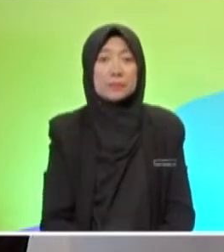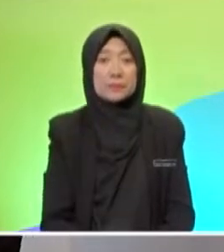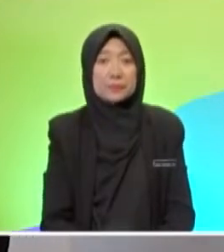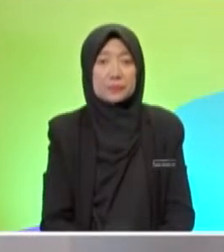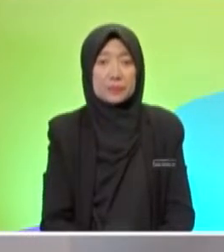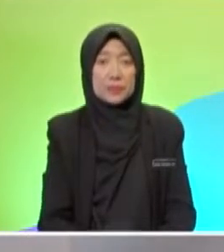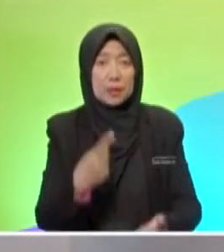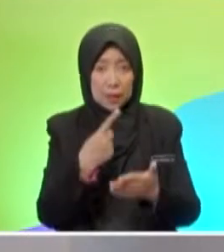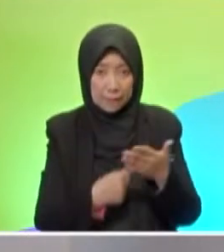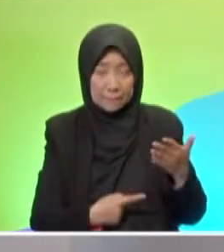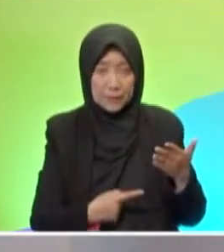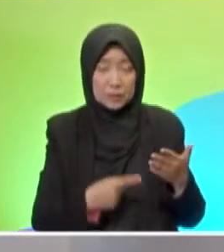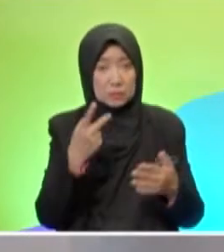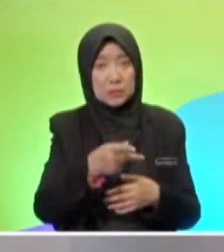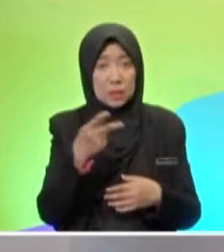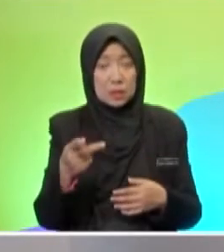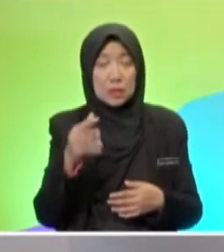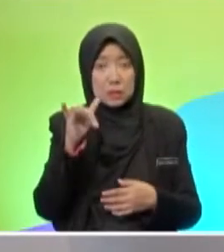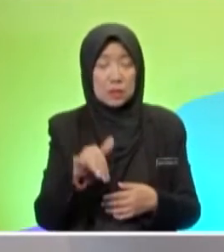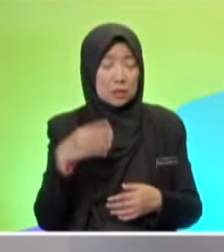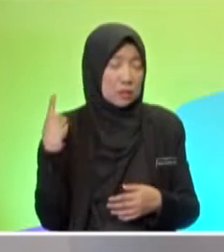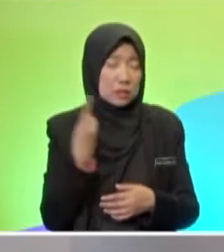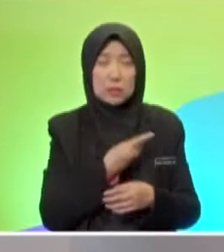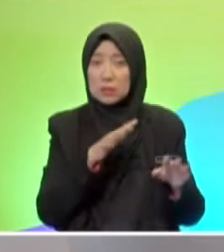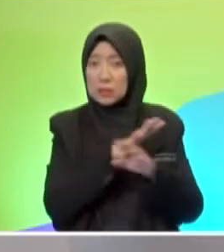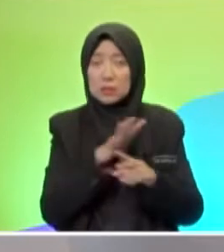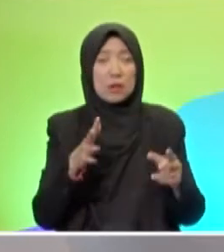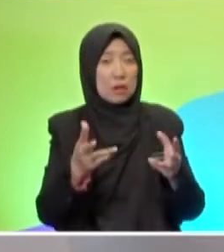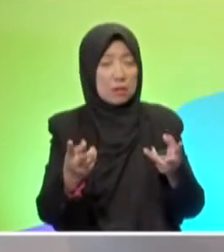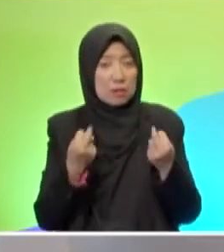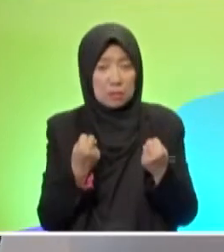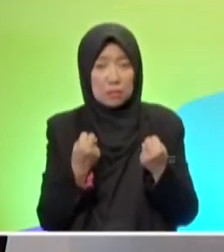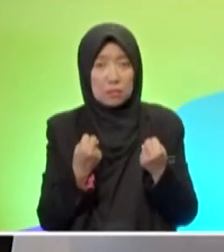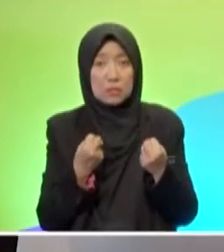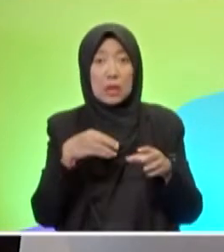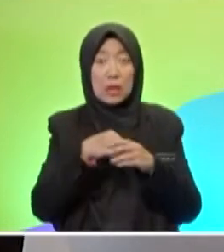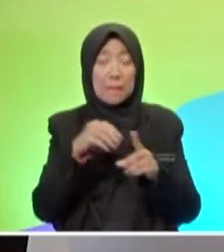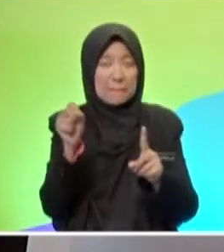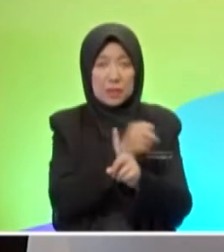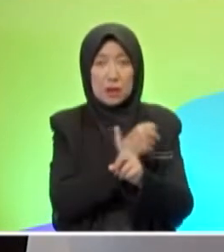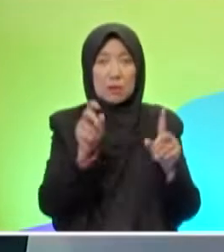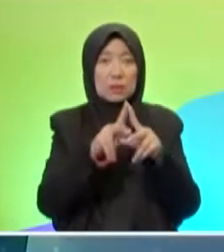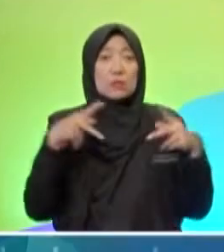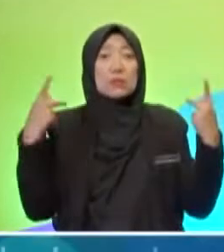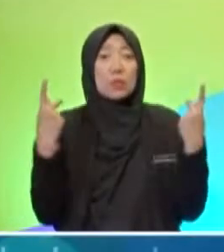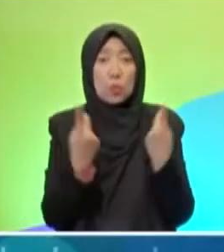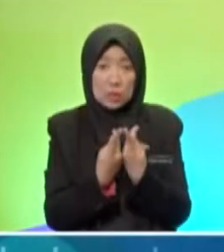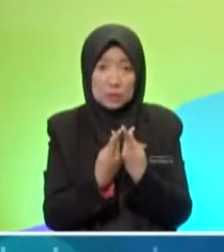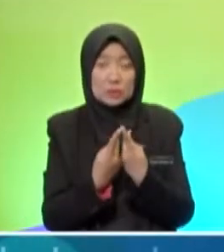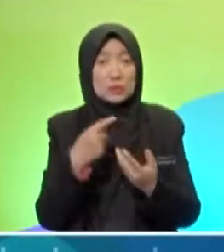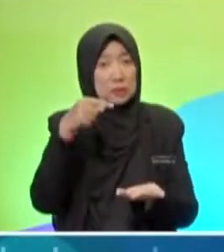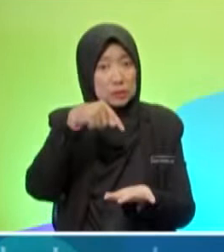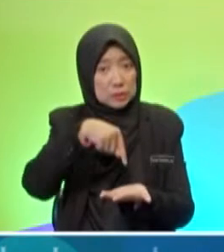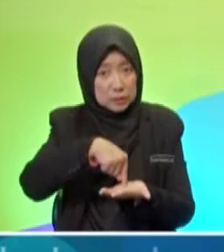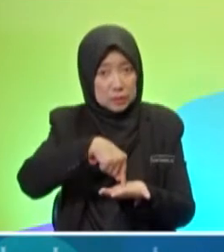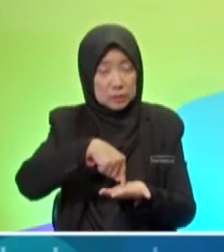apa benda yang kita tak nah yang kita taknak dan katakan tidak dalam penerapan kolagen silakan atau Dewi diam